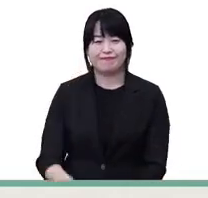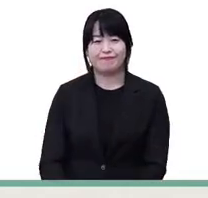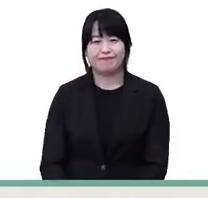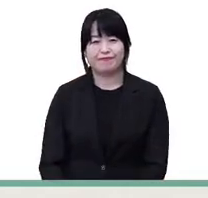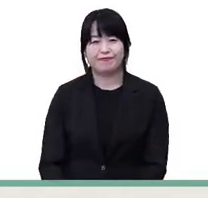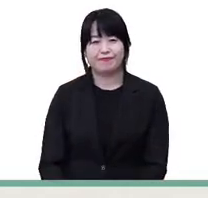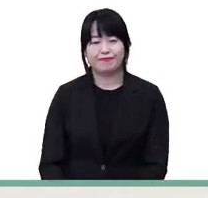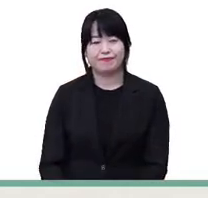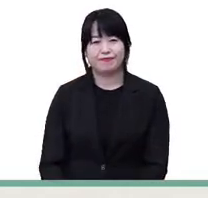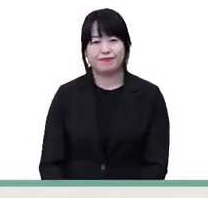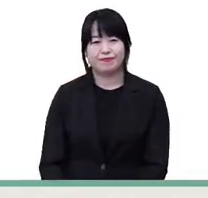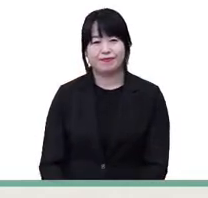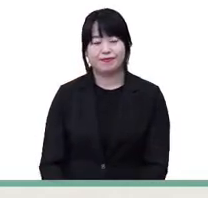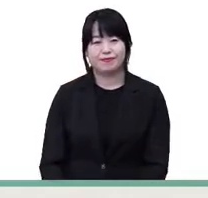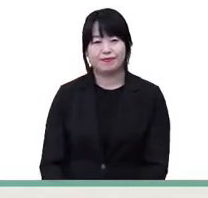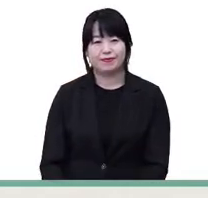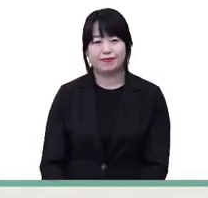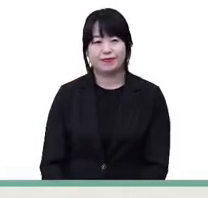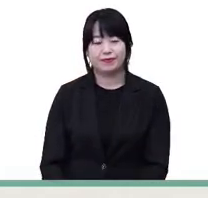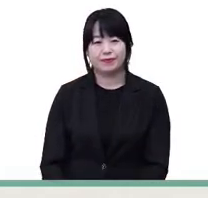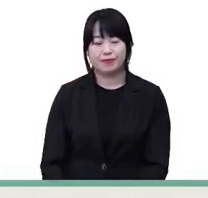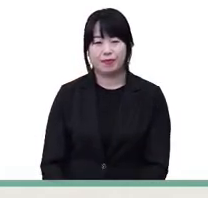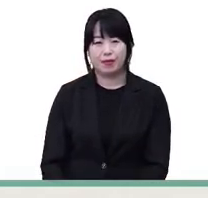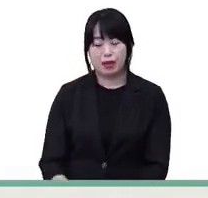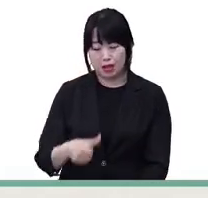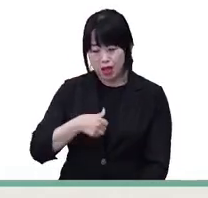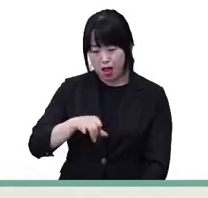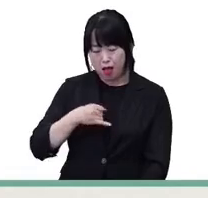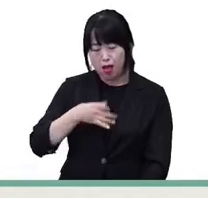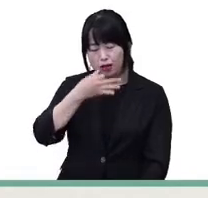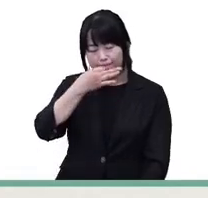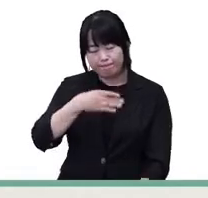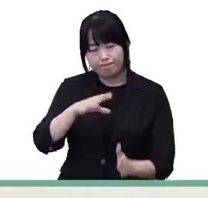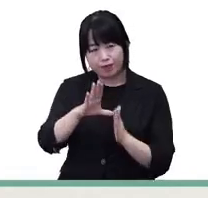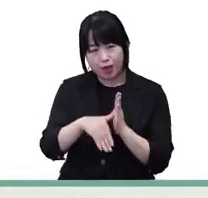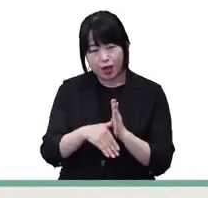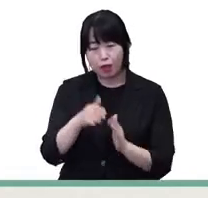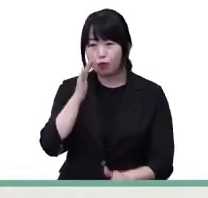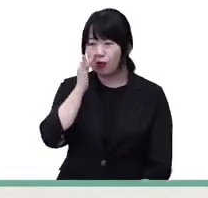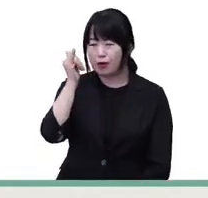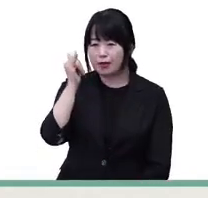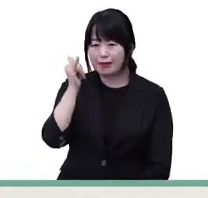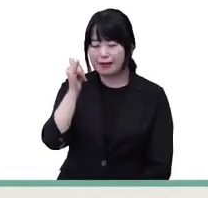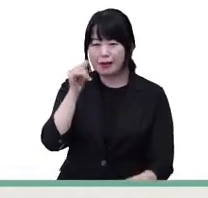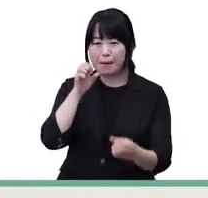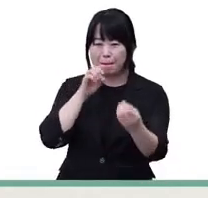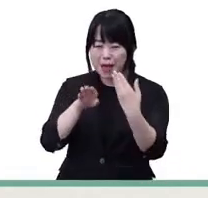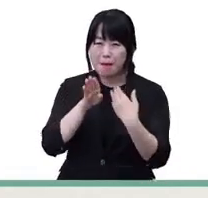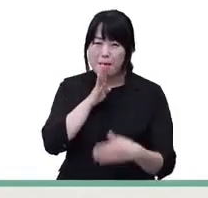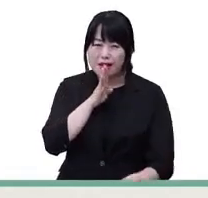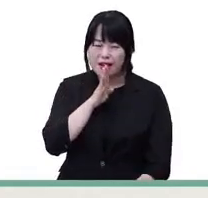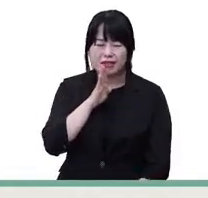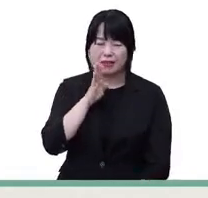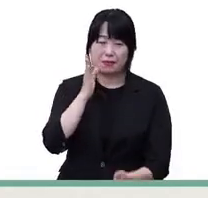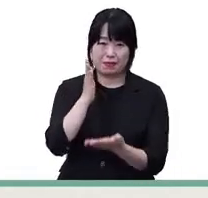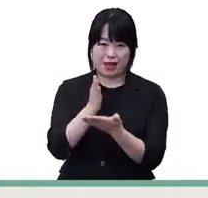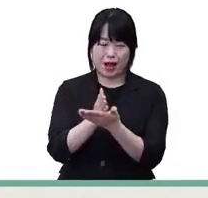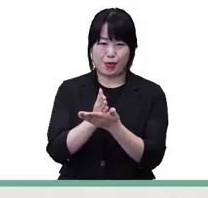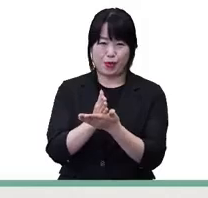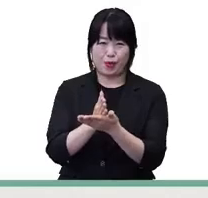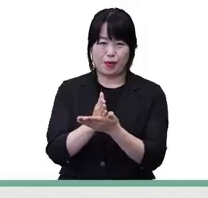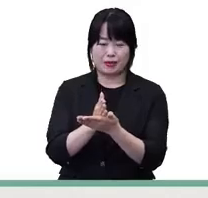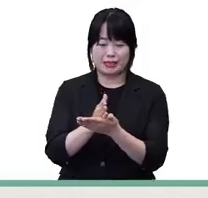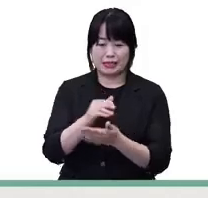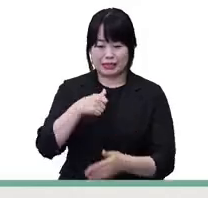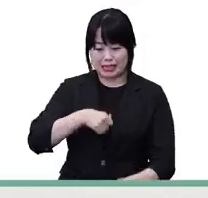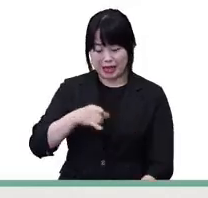그래서 이렇게 아이가 힘들어할 때 부모님들이 굳이 정답을 말하지 않더라도 귀를